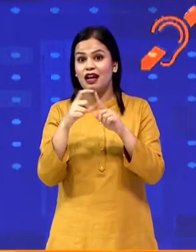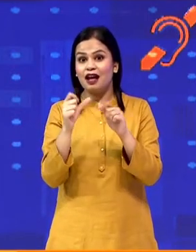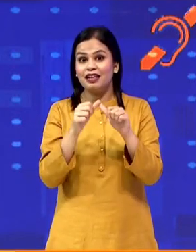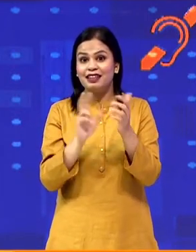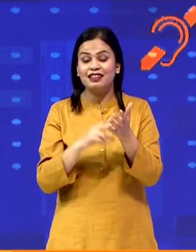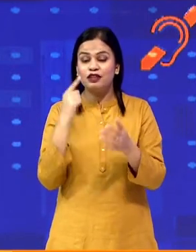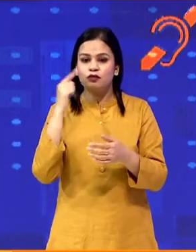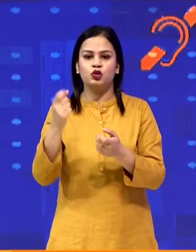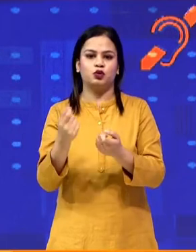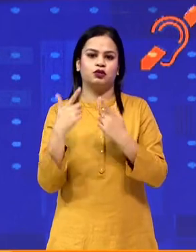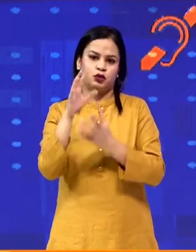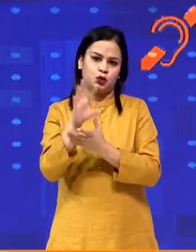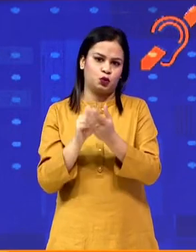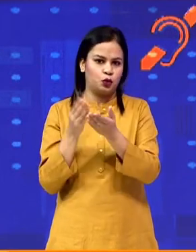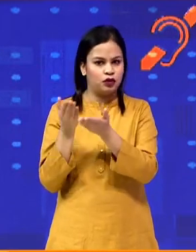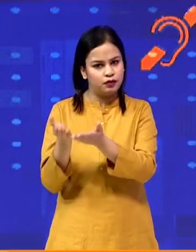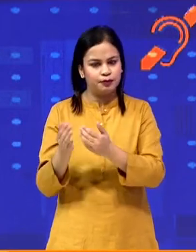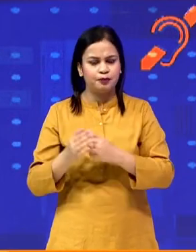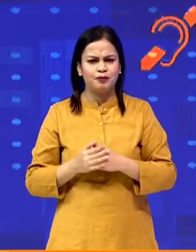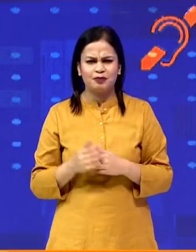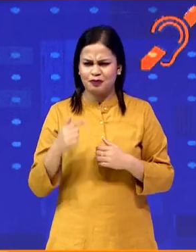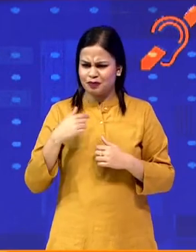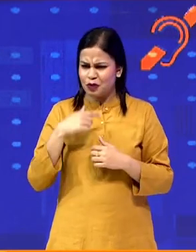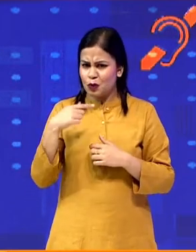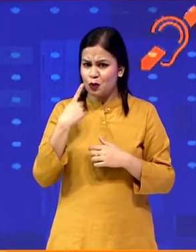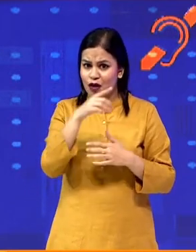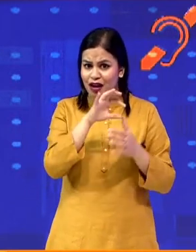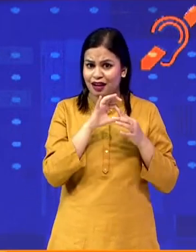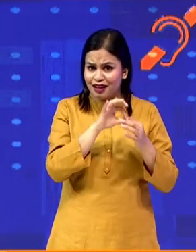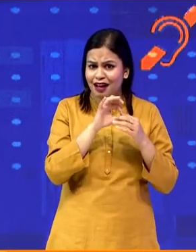मुझे कोई तकलीफ नहीं मुझे कोई रिश्तेदार नहीं